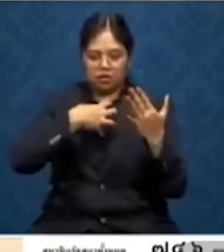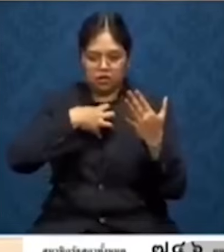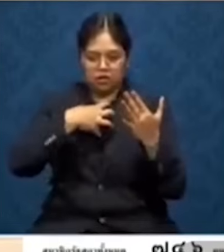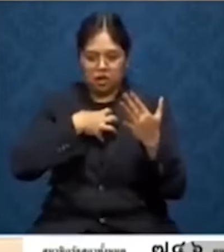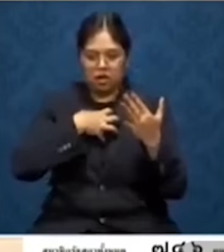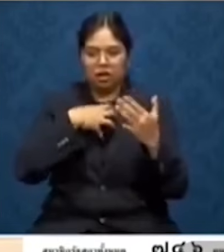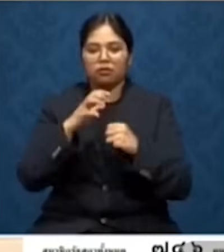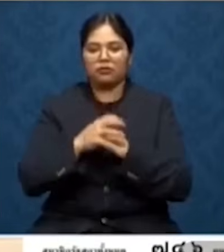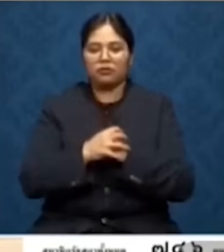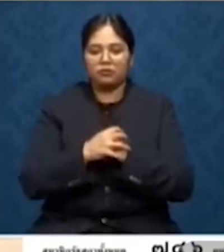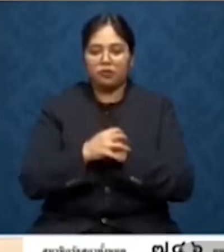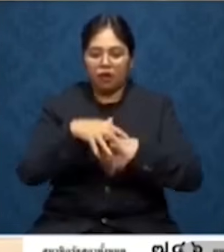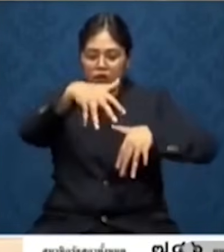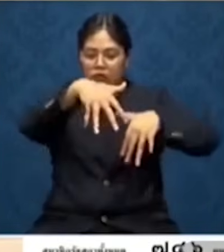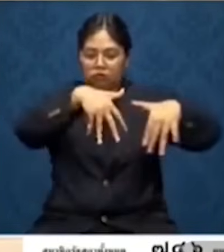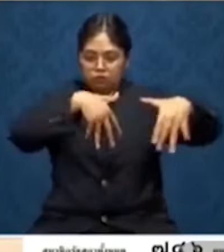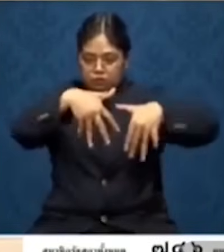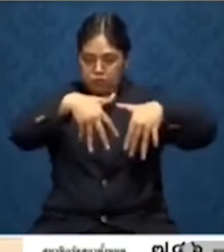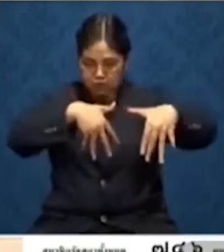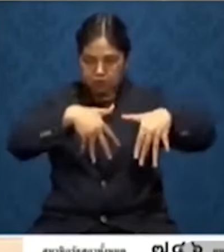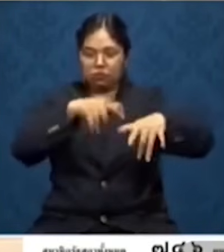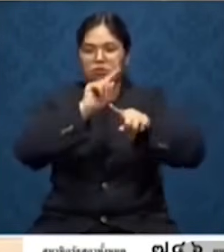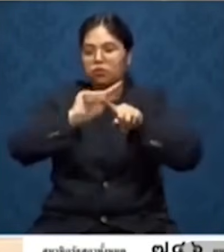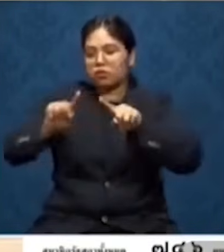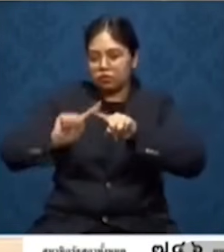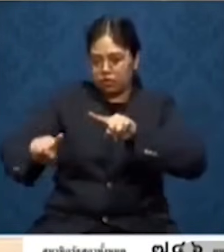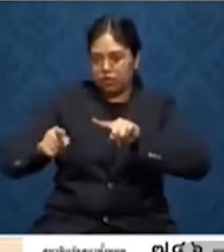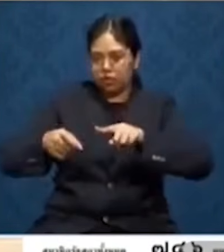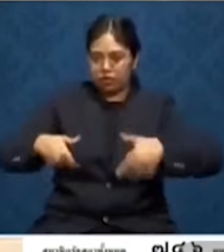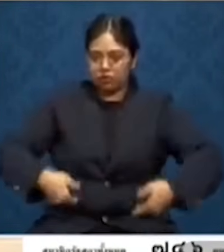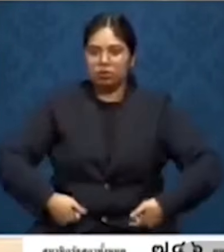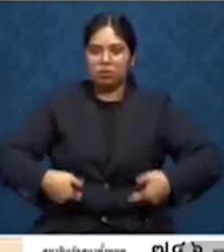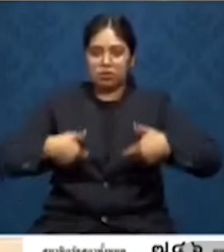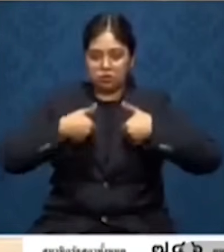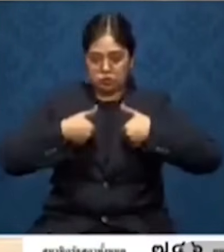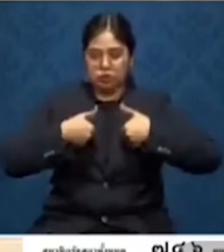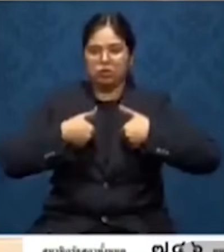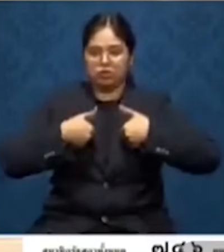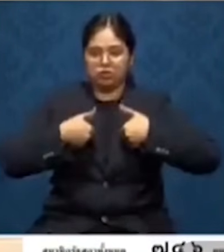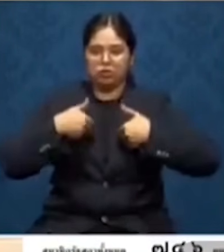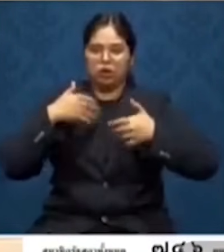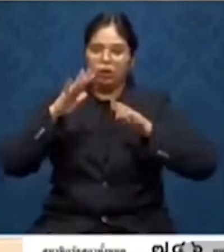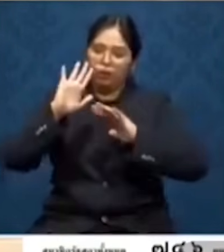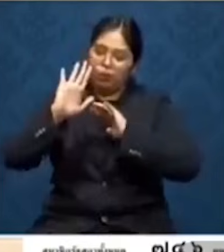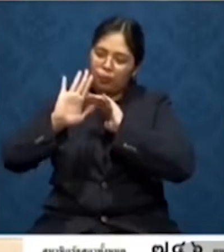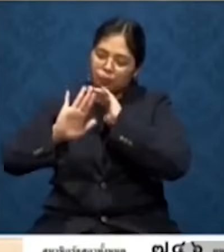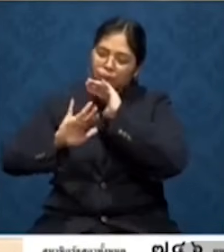จะเห็นพี่น้องประชาชนมีชีวิตความเป็นอยู่ที่ดีขึ้น